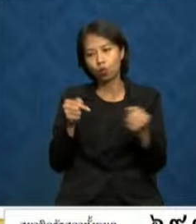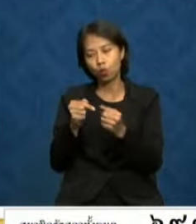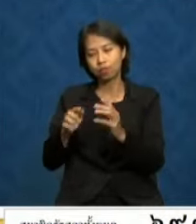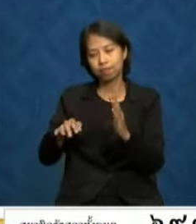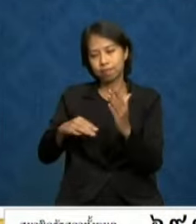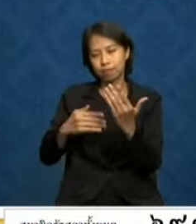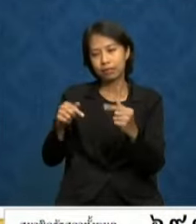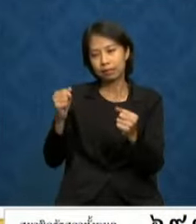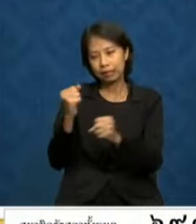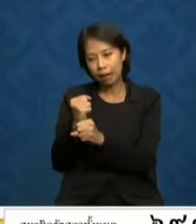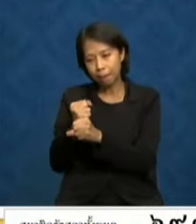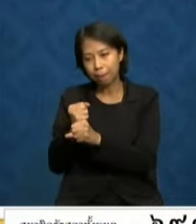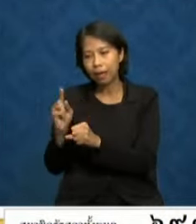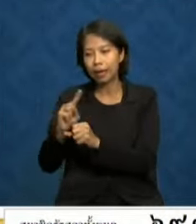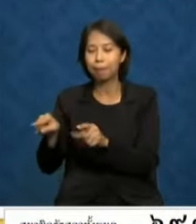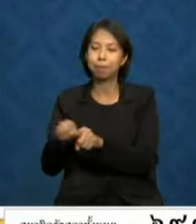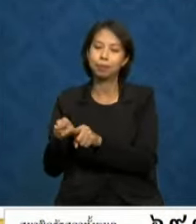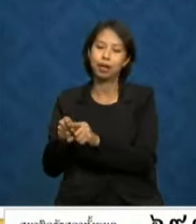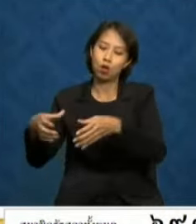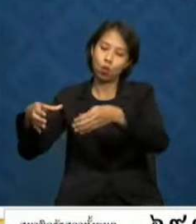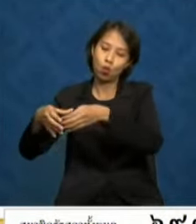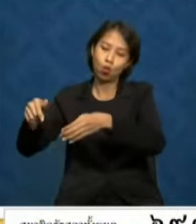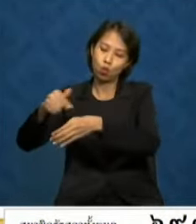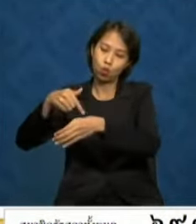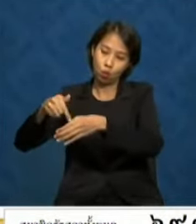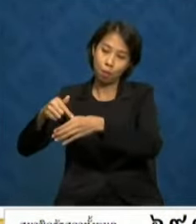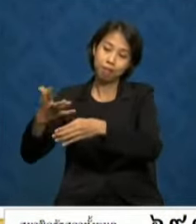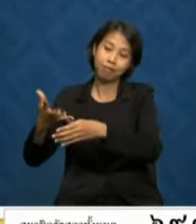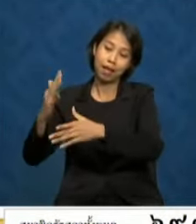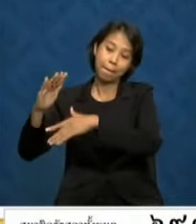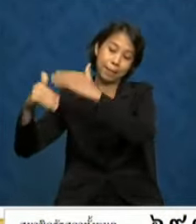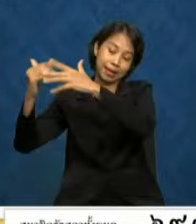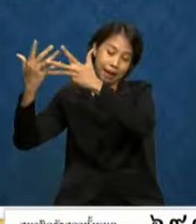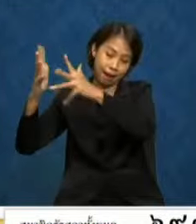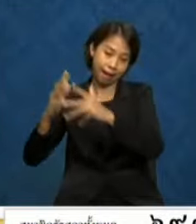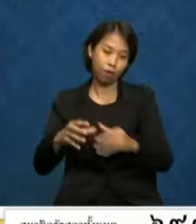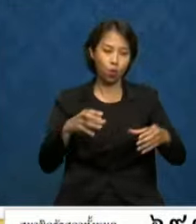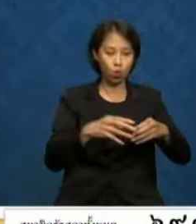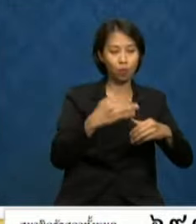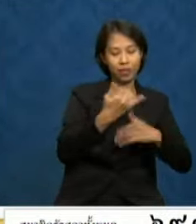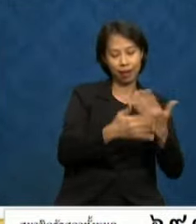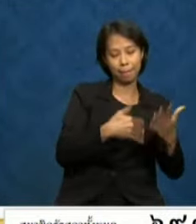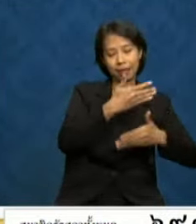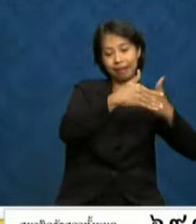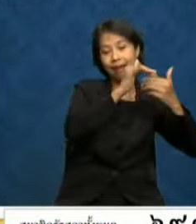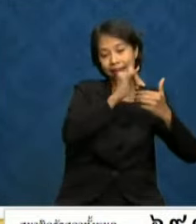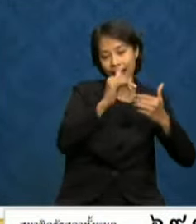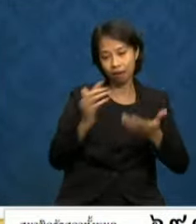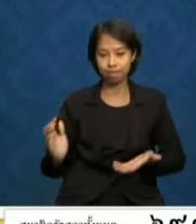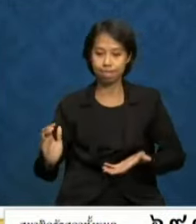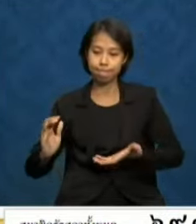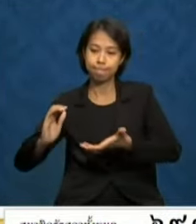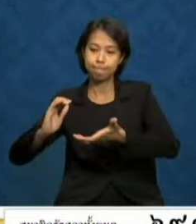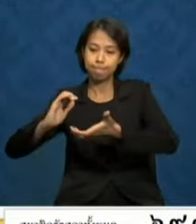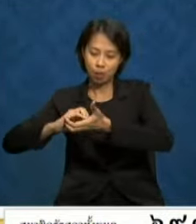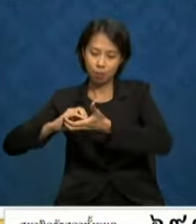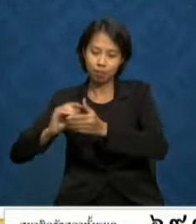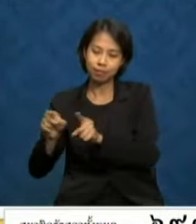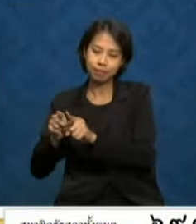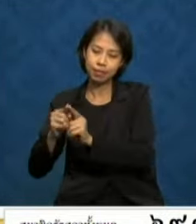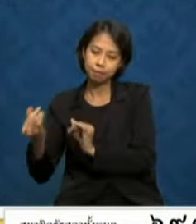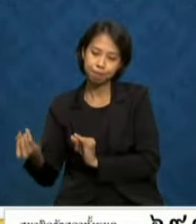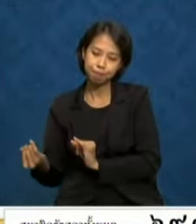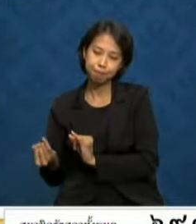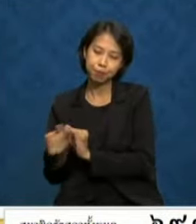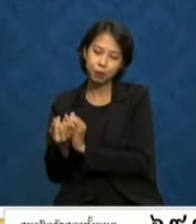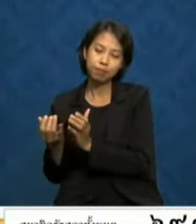ากการที่เราสร้างมิตรกลุ่มประเทศที่กำลังพัฒนาและกลุ่มประเทศพัฒนาแล้ว40กว่าประเทศหรือ OECD การเป็นลงน